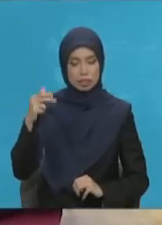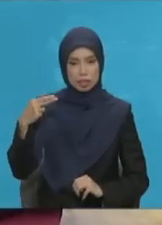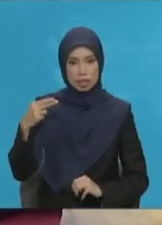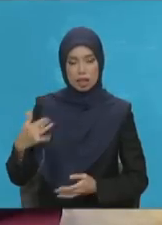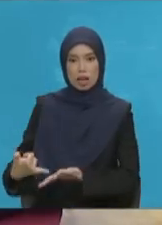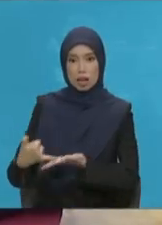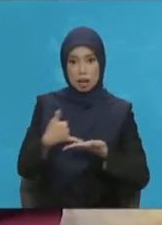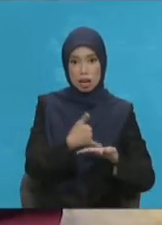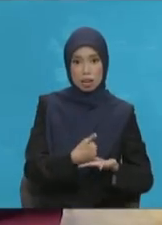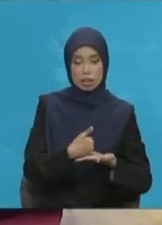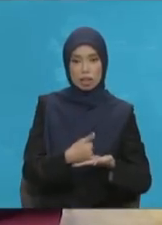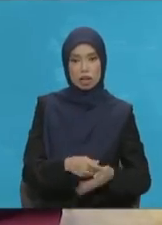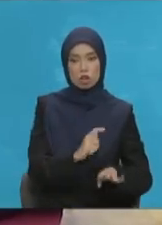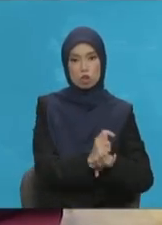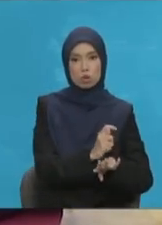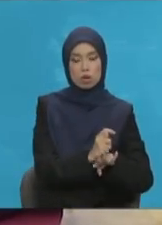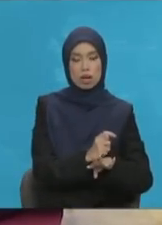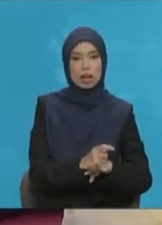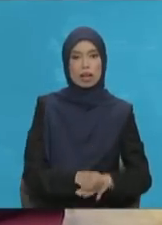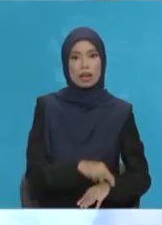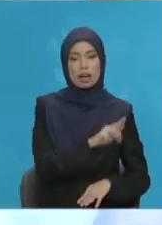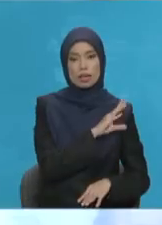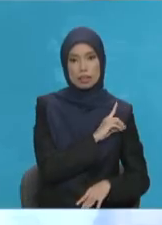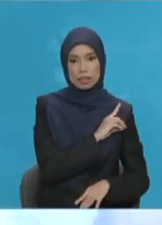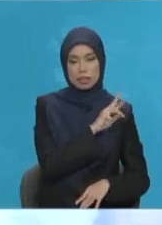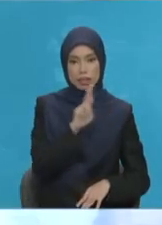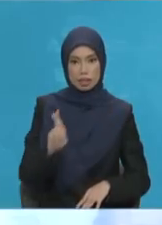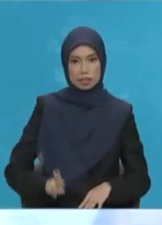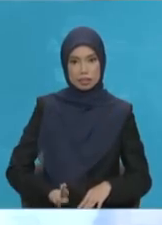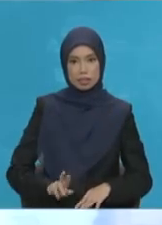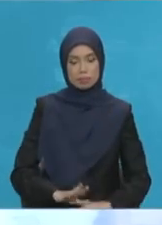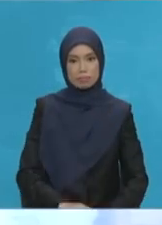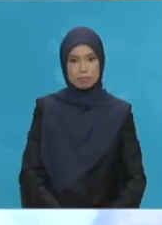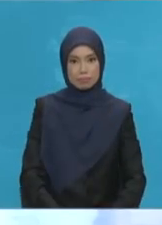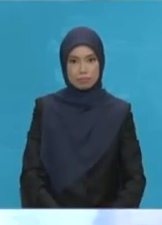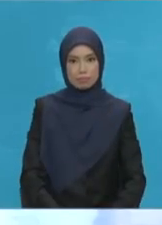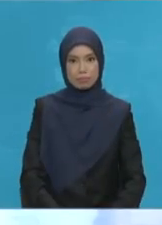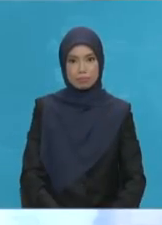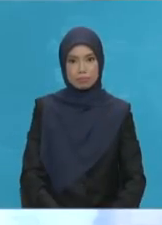isti'ad menghantar tanda diraja dan pertunangan di Raja